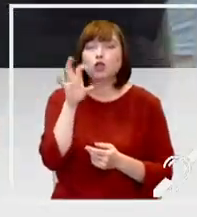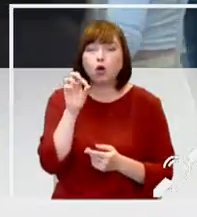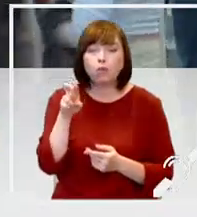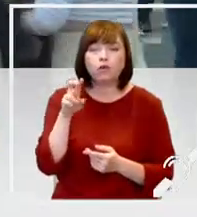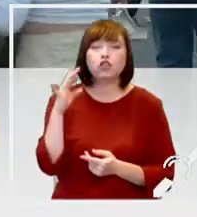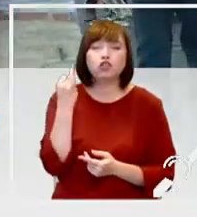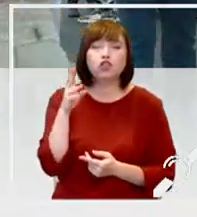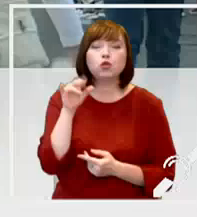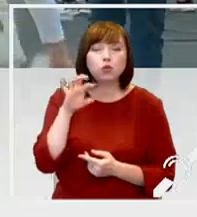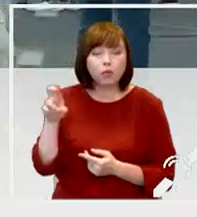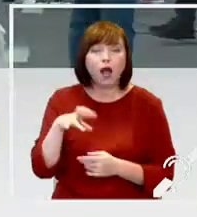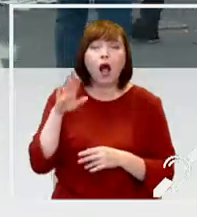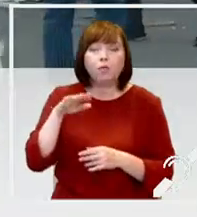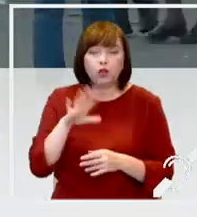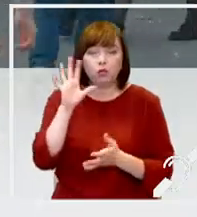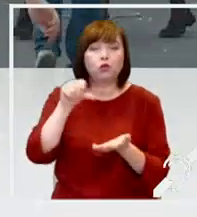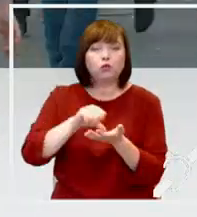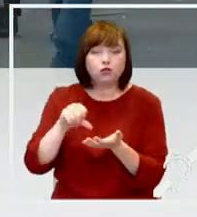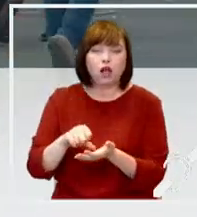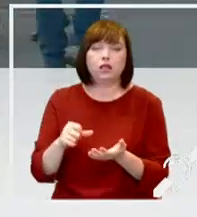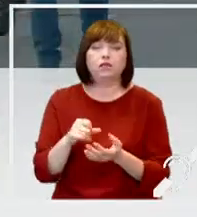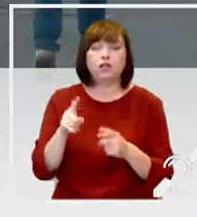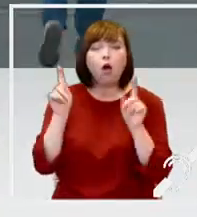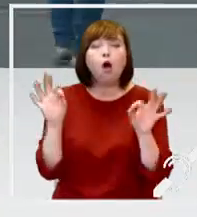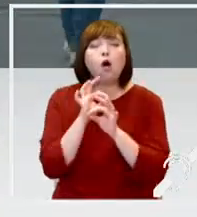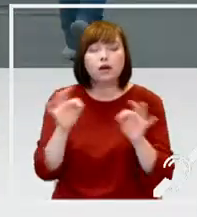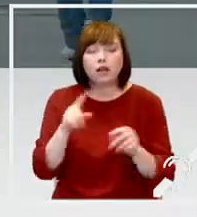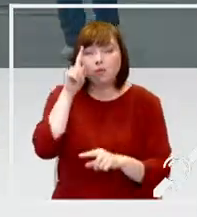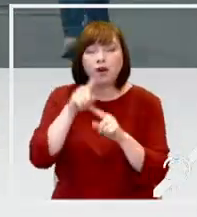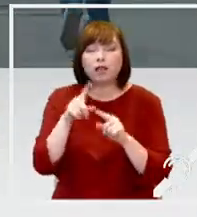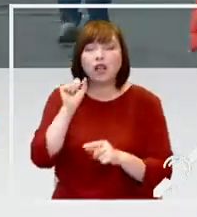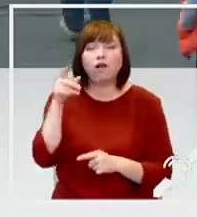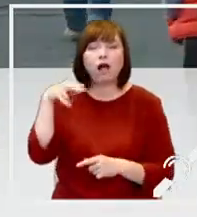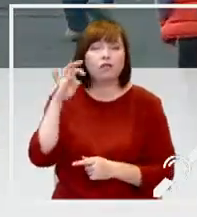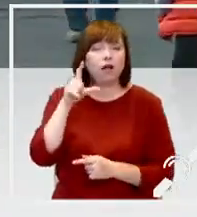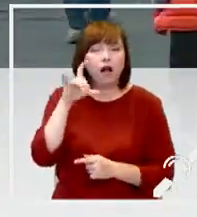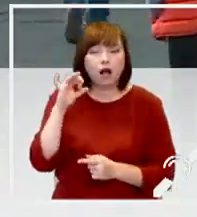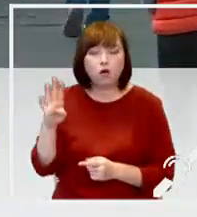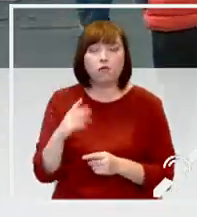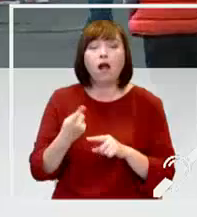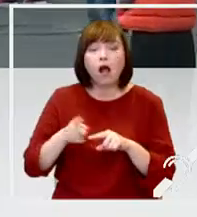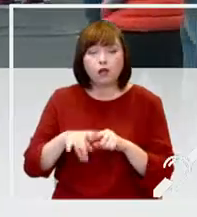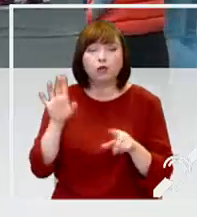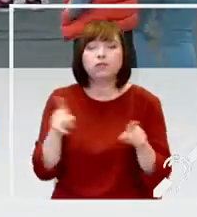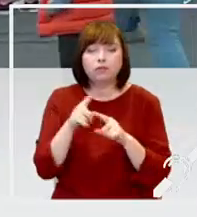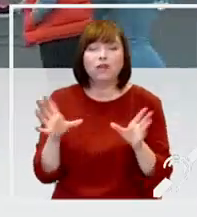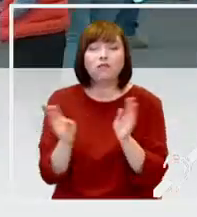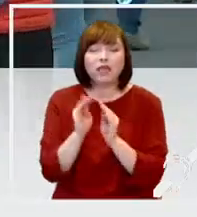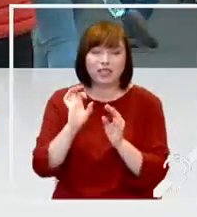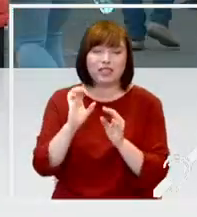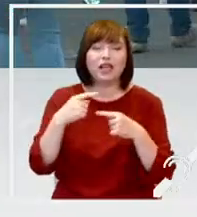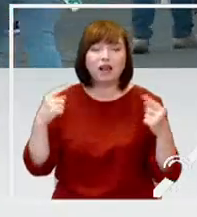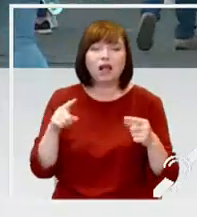Zdup, iar ulterior pe scenă va urca și orchestra fraților Vahov, care vor cânta alături de mai